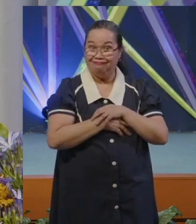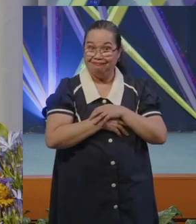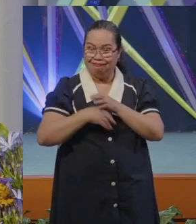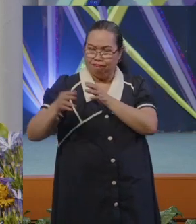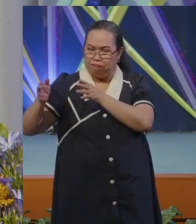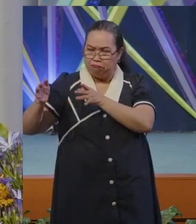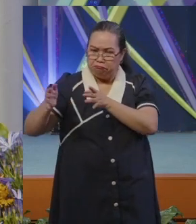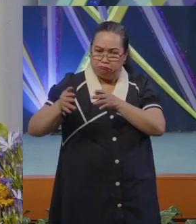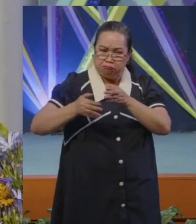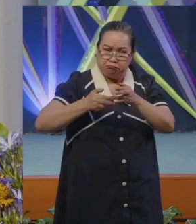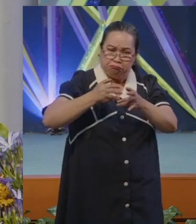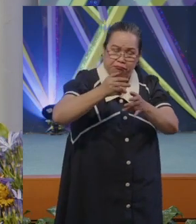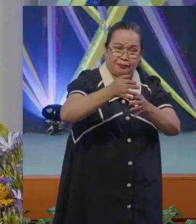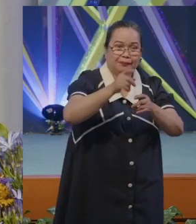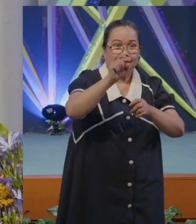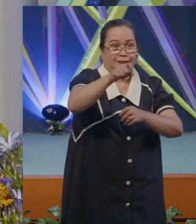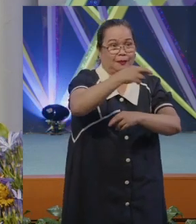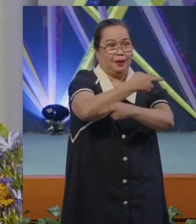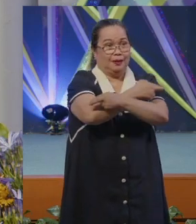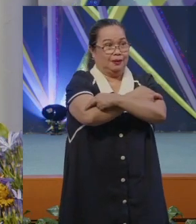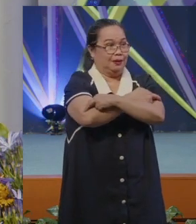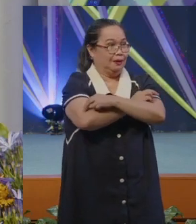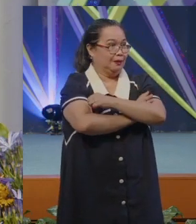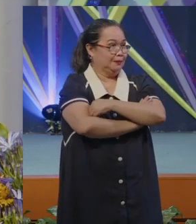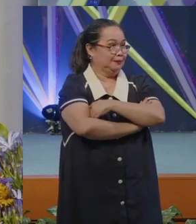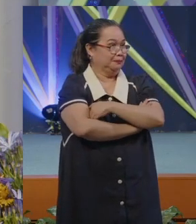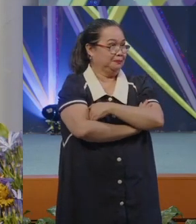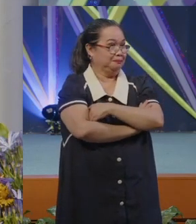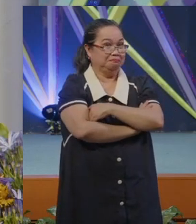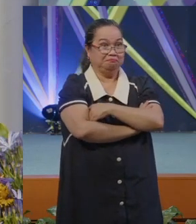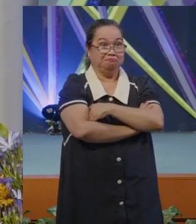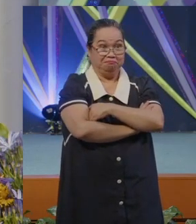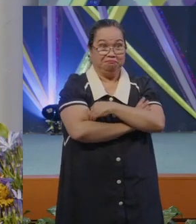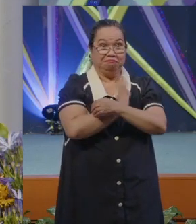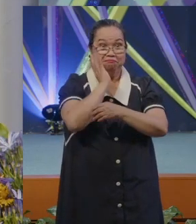So dapat retired na siya. No?